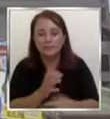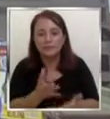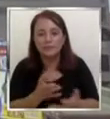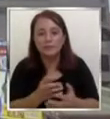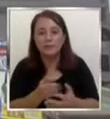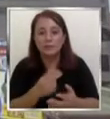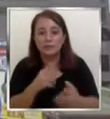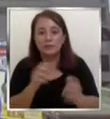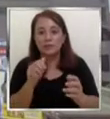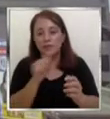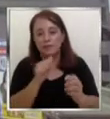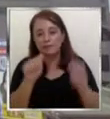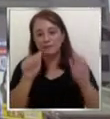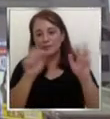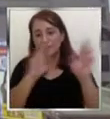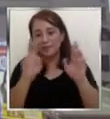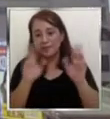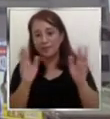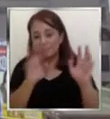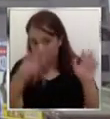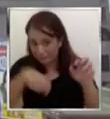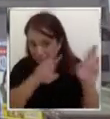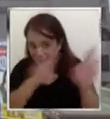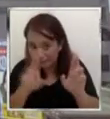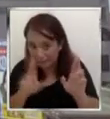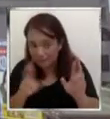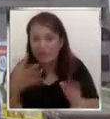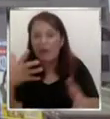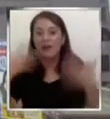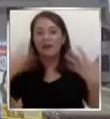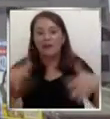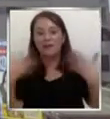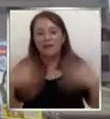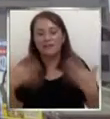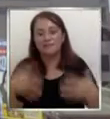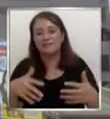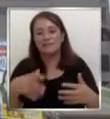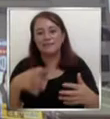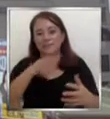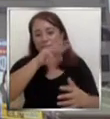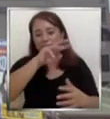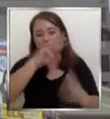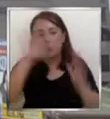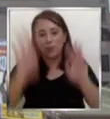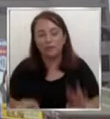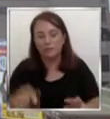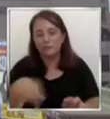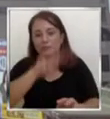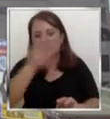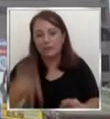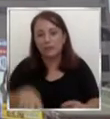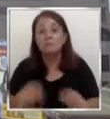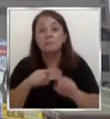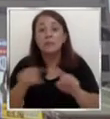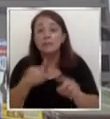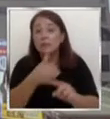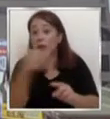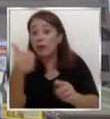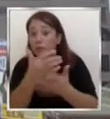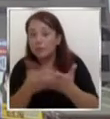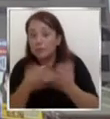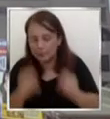ready pa rin sa maalinsangang panahon ang mga taga Metro Manila, pero posible ang pag-ulan sa ilang bahagi sa hapon po